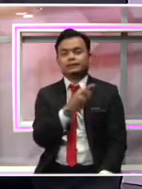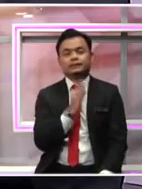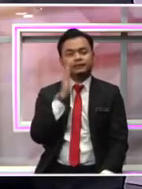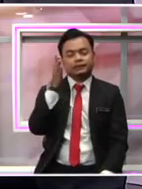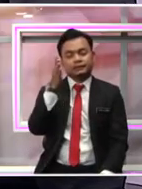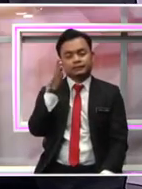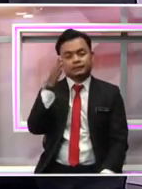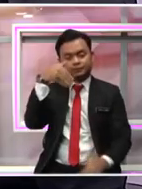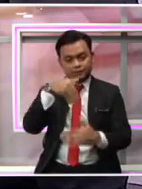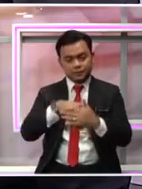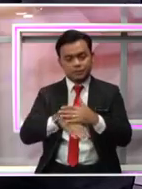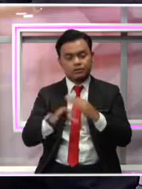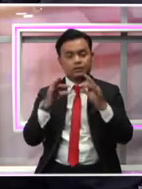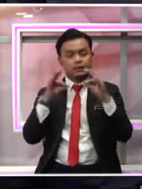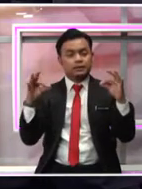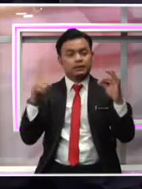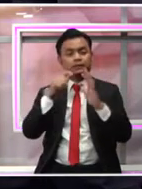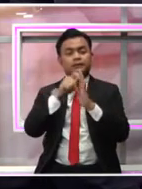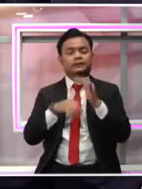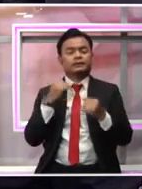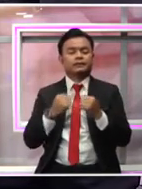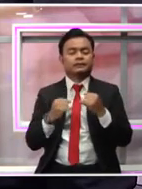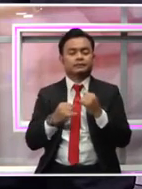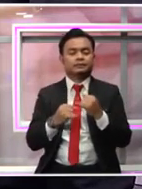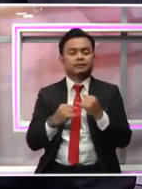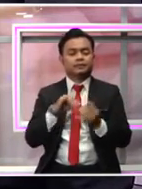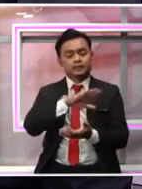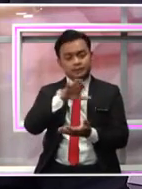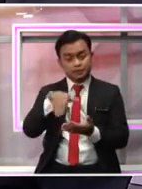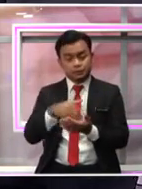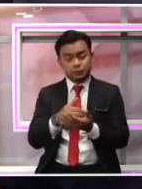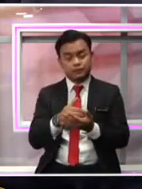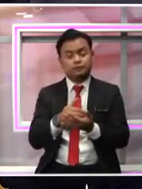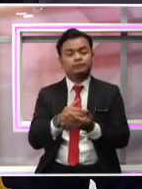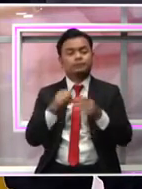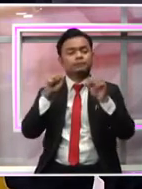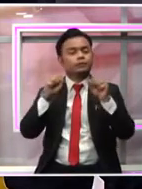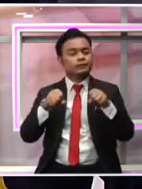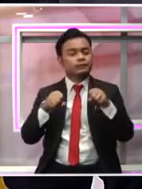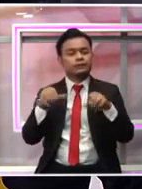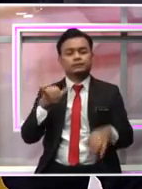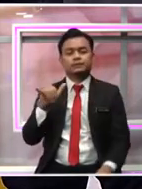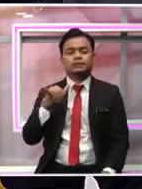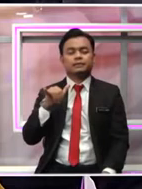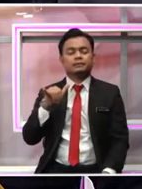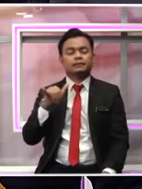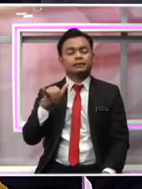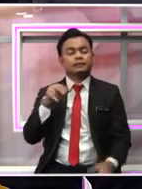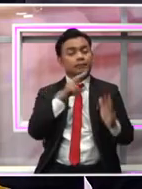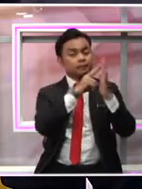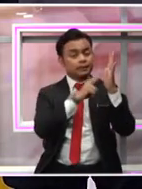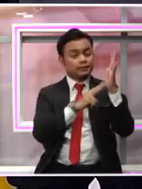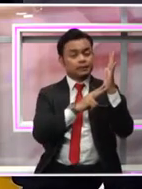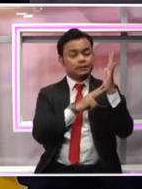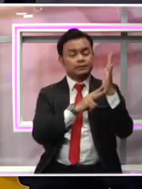cek guna tengok anak-anak di rumah boleh tak bisa lemes sekali membaca ayat yang terakhir dengan betul dan tepat